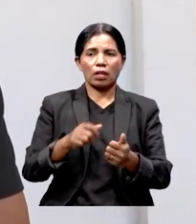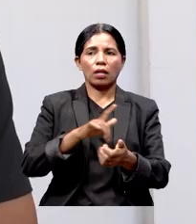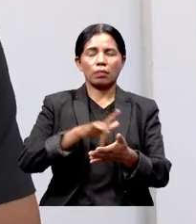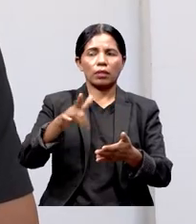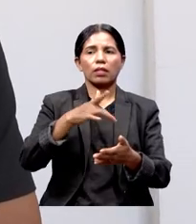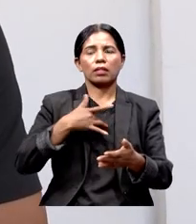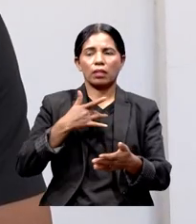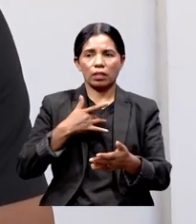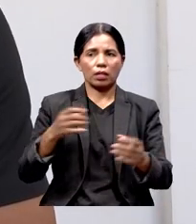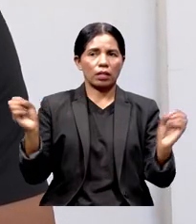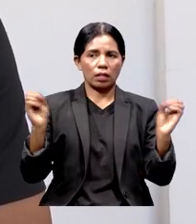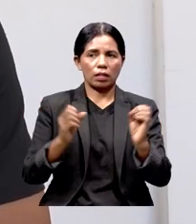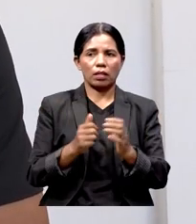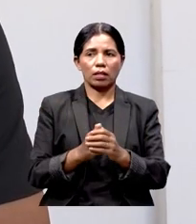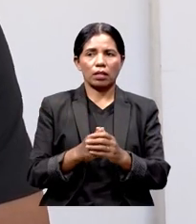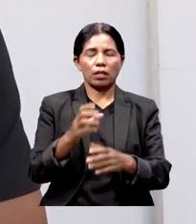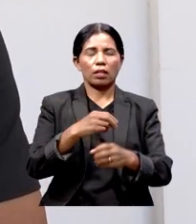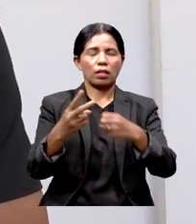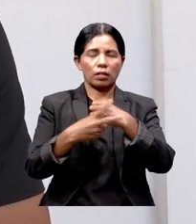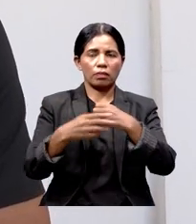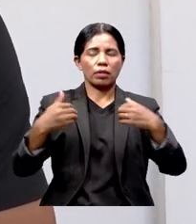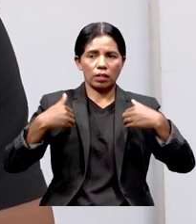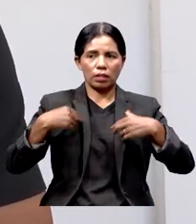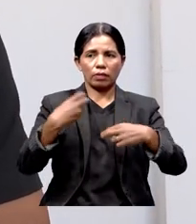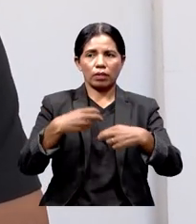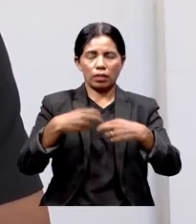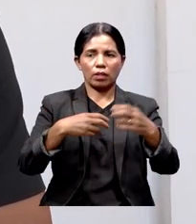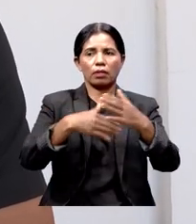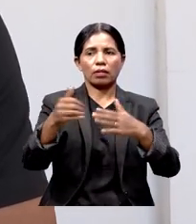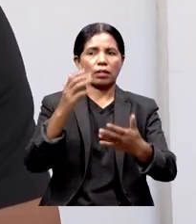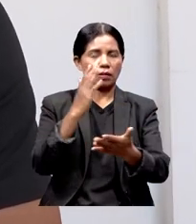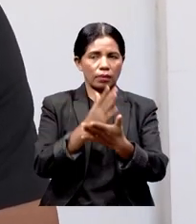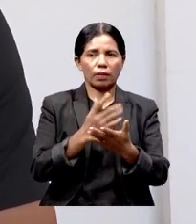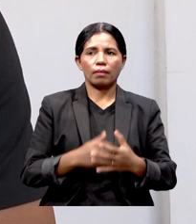de viajen nela la safety e risco e tua normalmente cancela